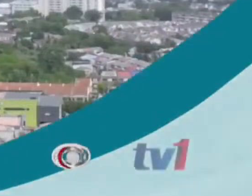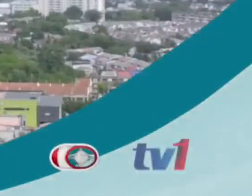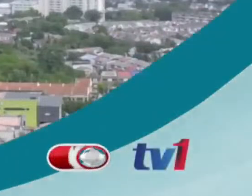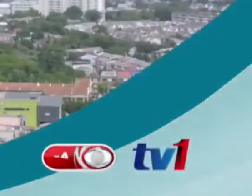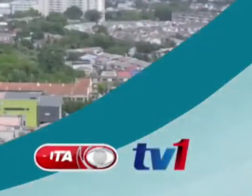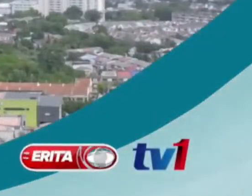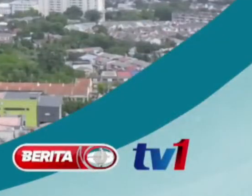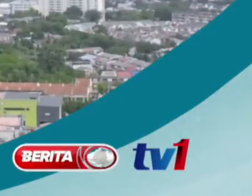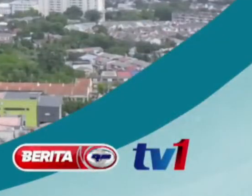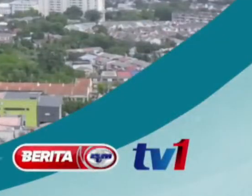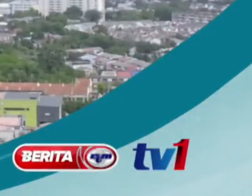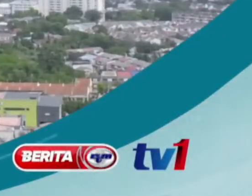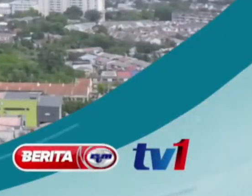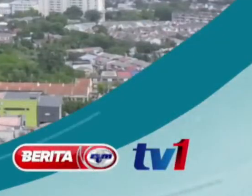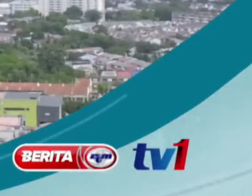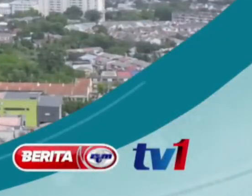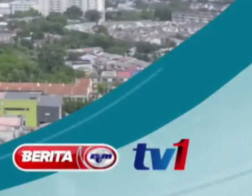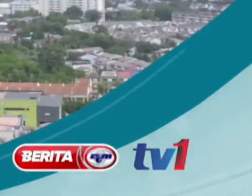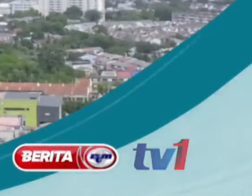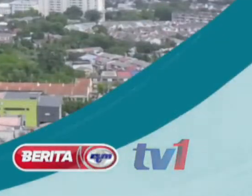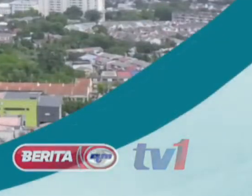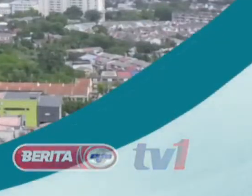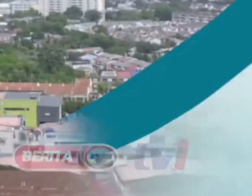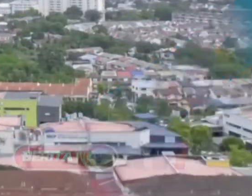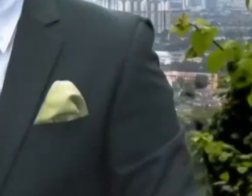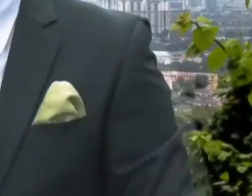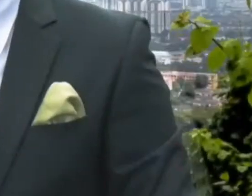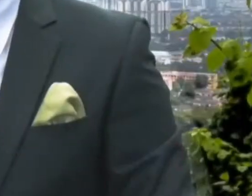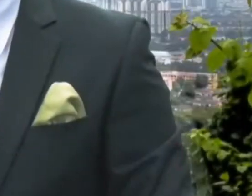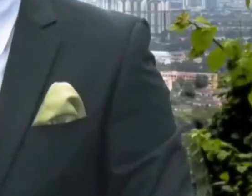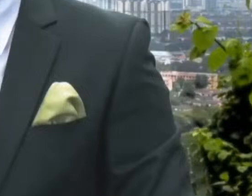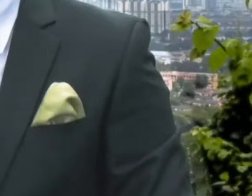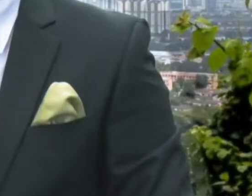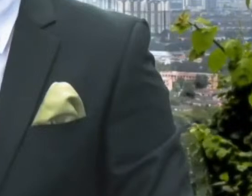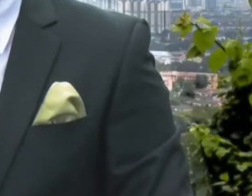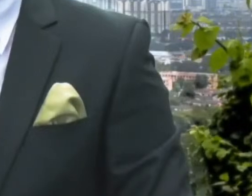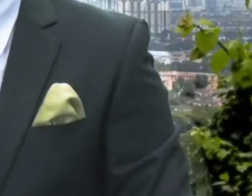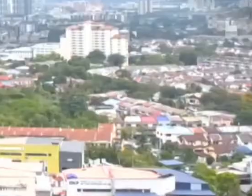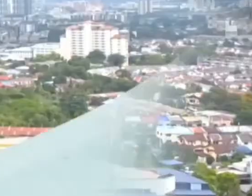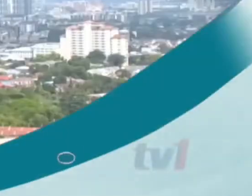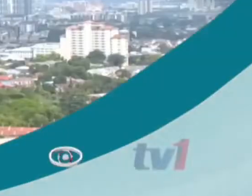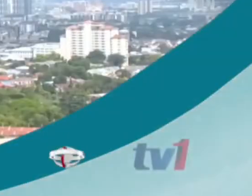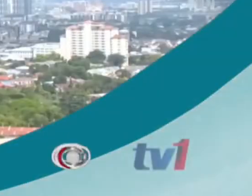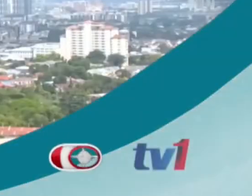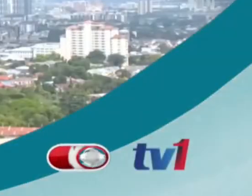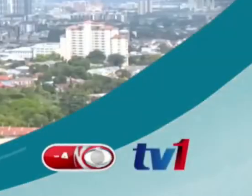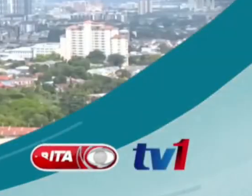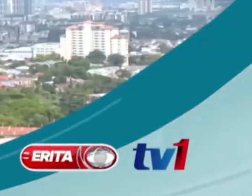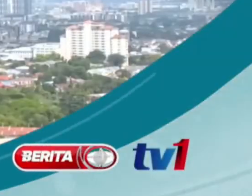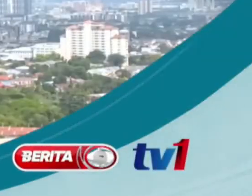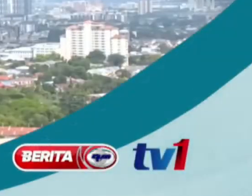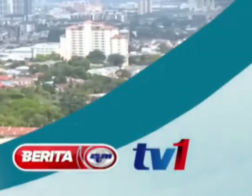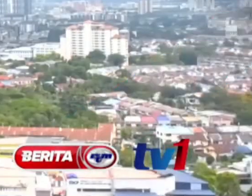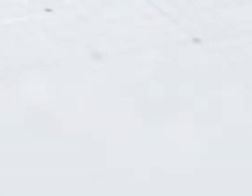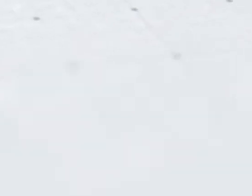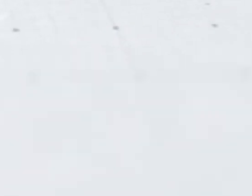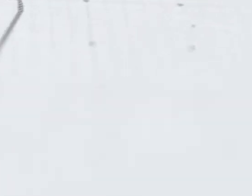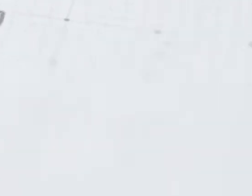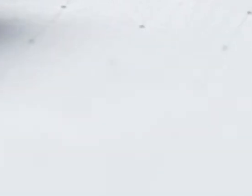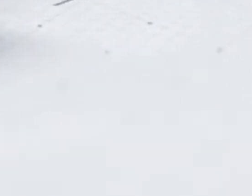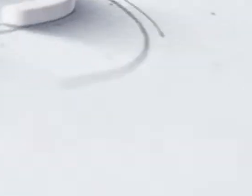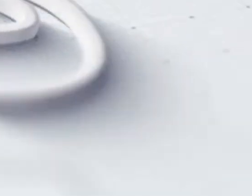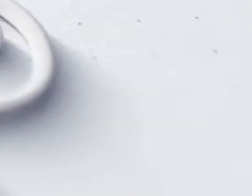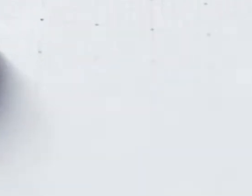Andan 7:44 744 malam berita perdana 8 malam Malaysia tonight 8:30